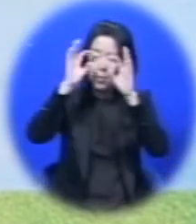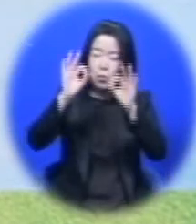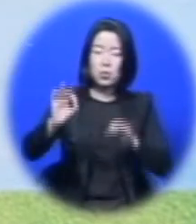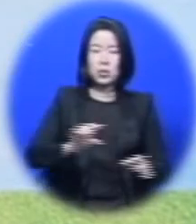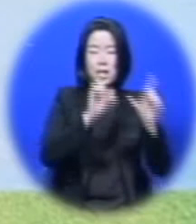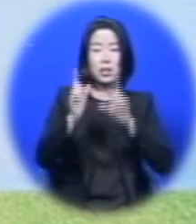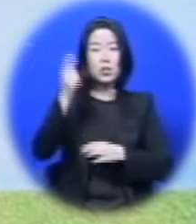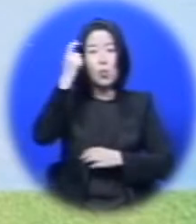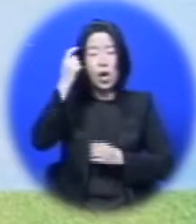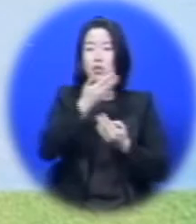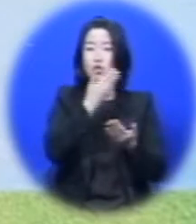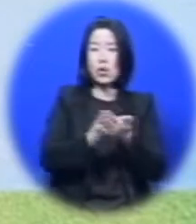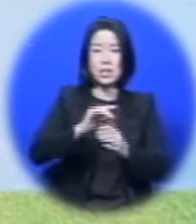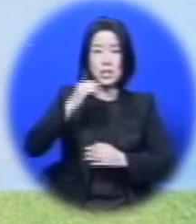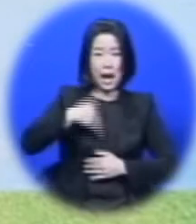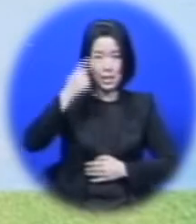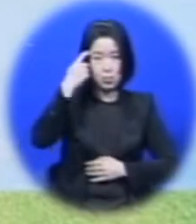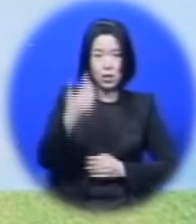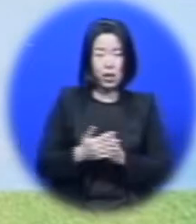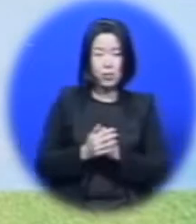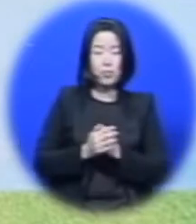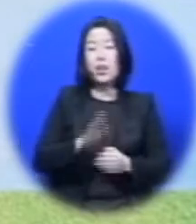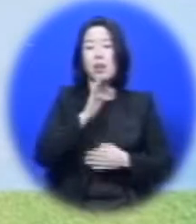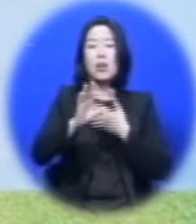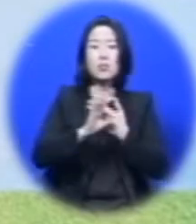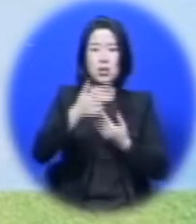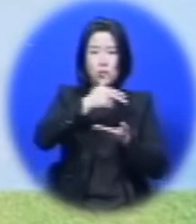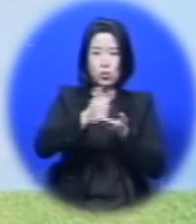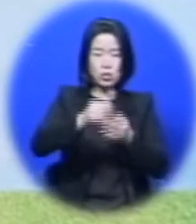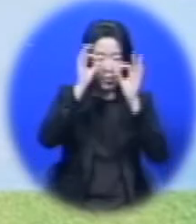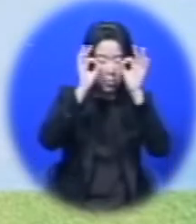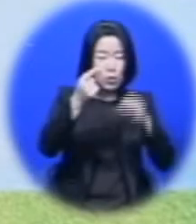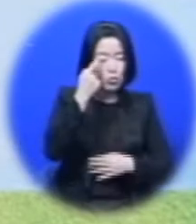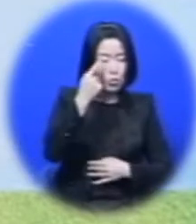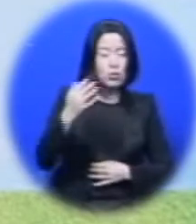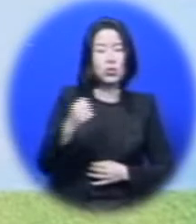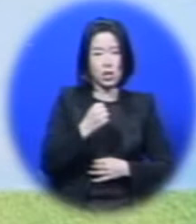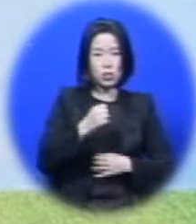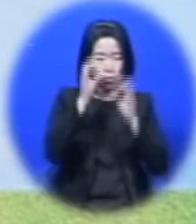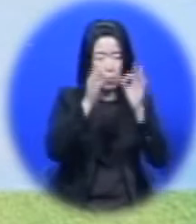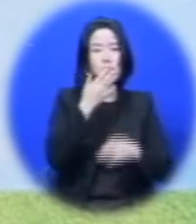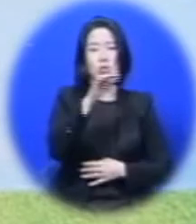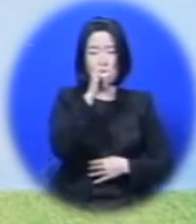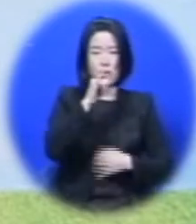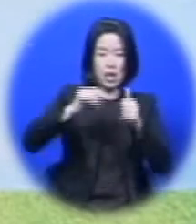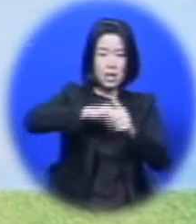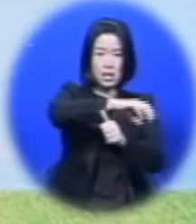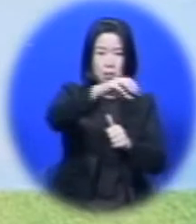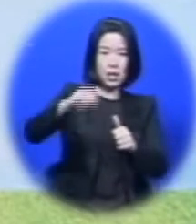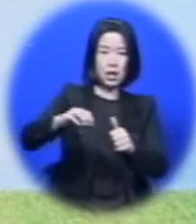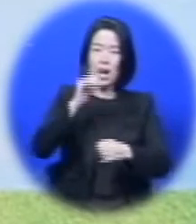줄 아십니까? 그러면 주님이 보시는 눈으로 보게 돼요. 사방에 악한